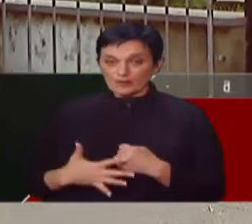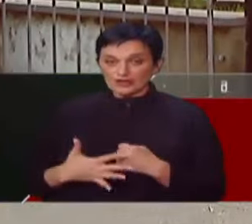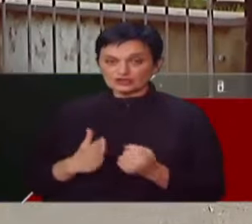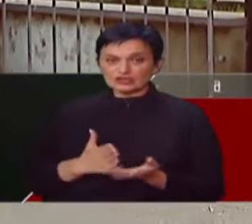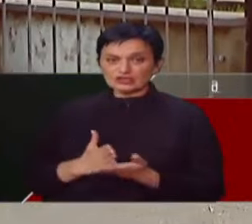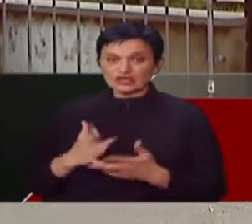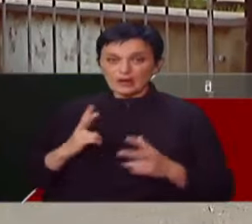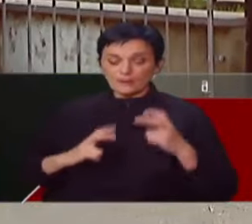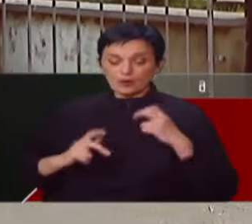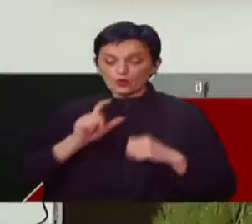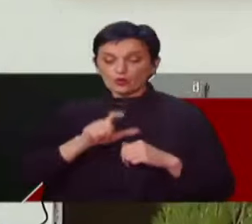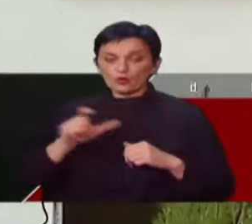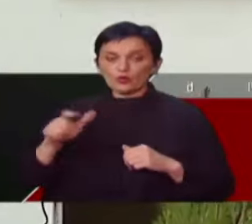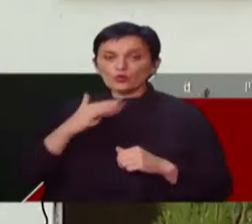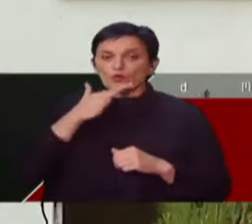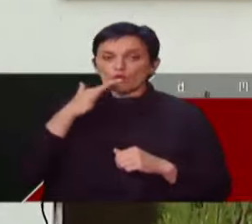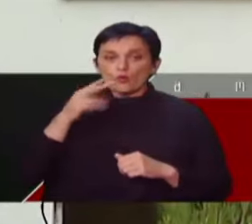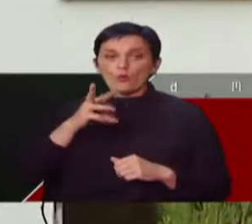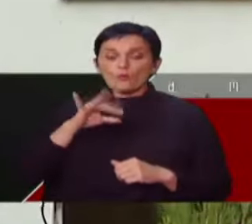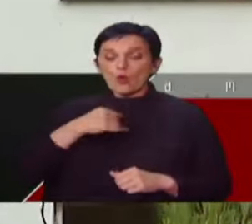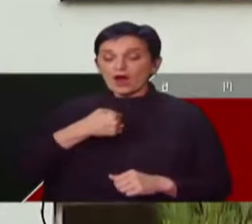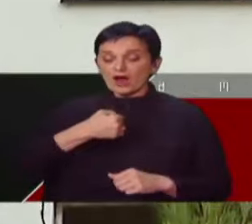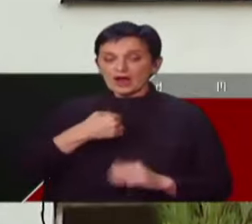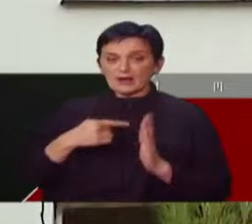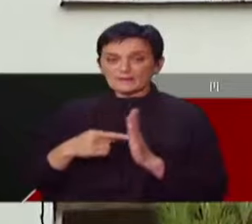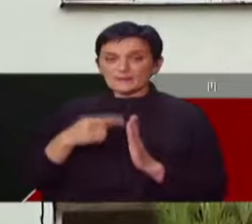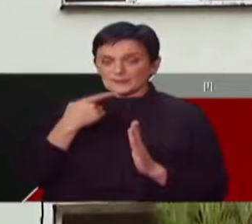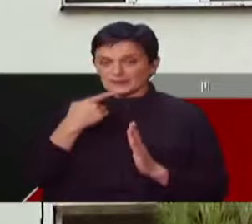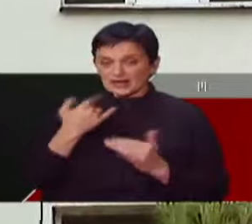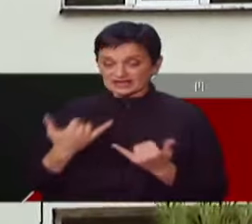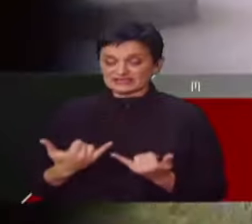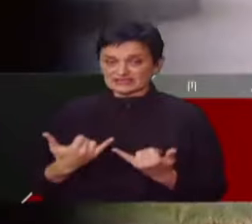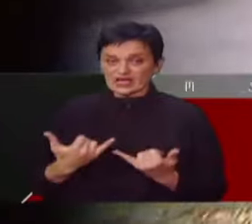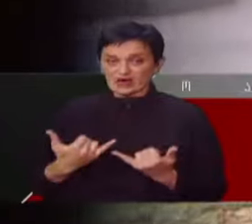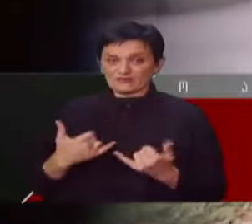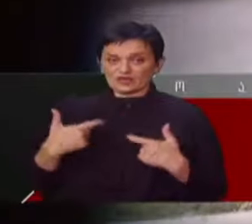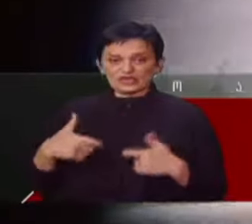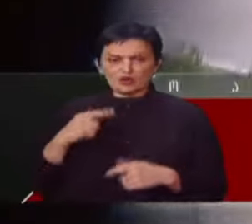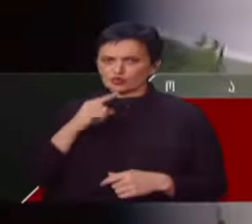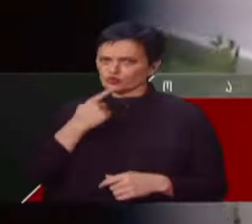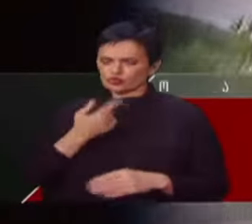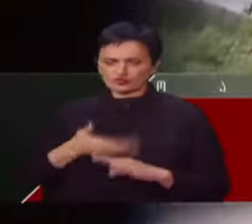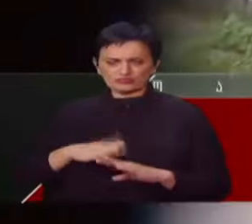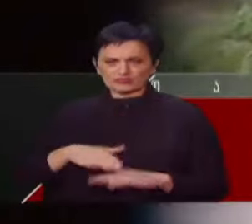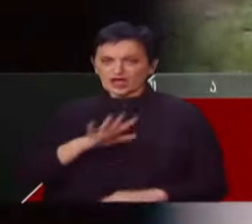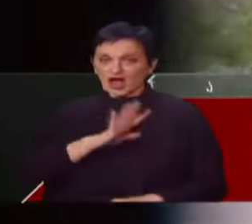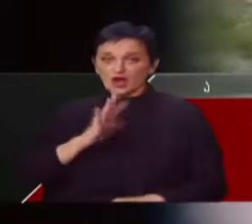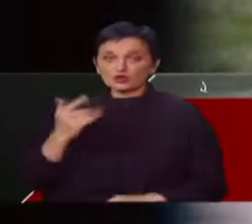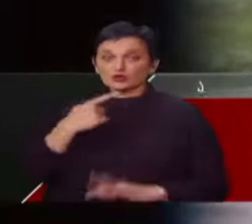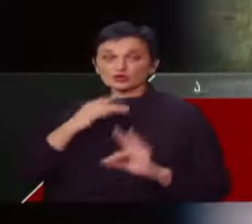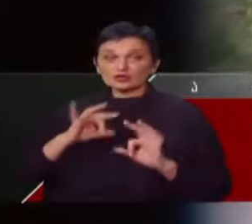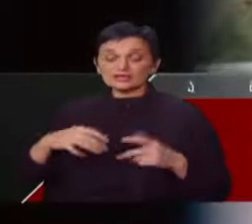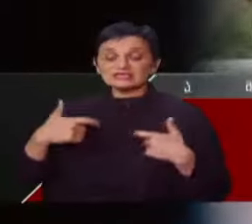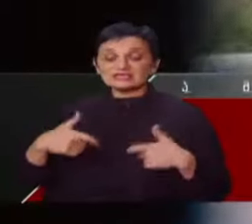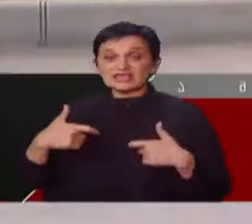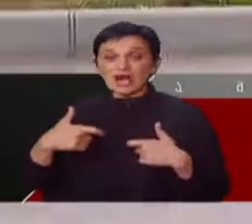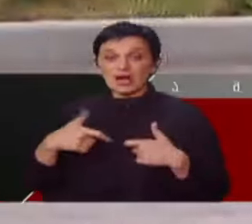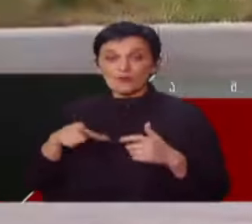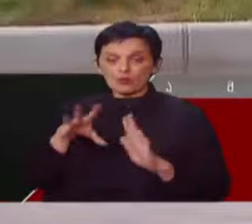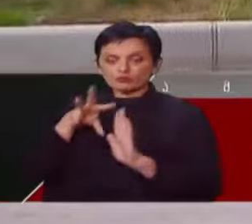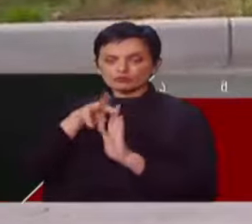გამოსული აბიტურიენტების უმრავლესობა მოამბესთან საუბარში აღნიშნა, რომ დღევანდელი გამოცდა რთული არ იყო. მათი ვეთქმით, საგამოცდო